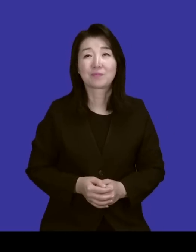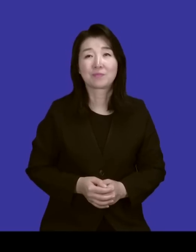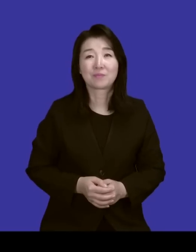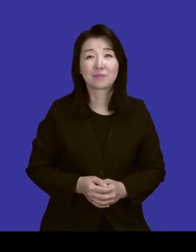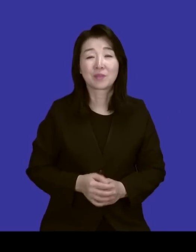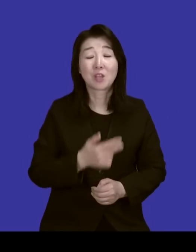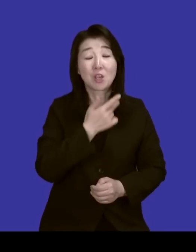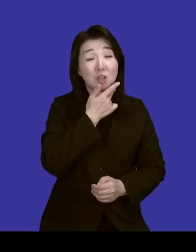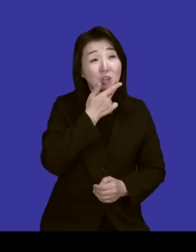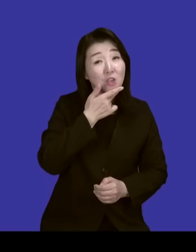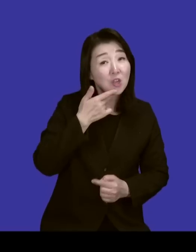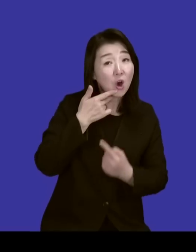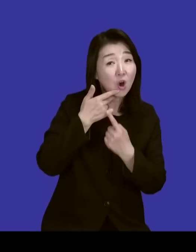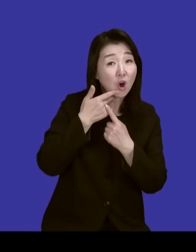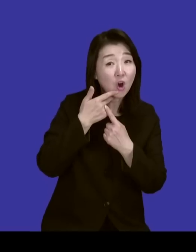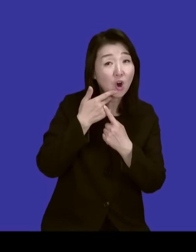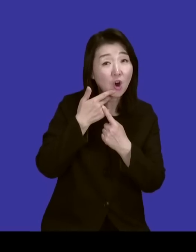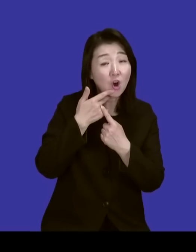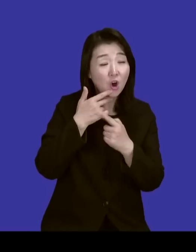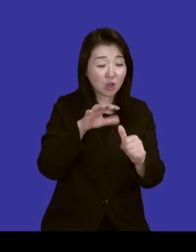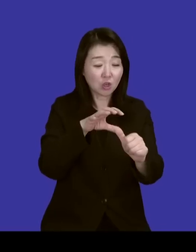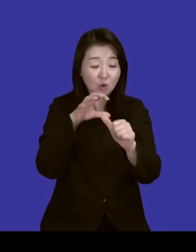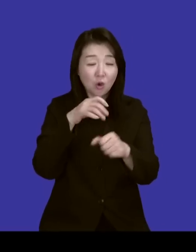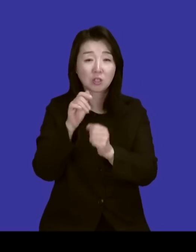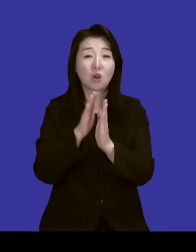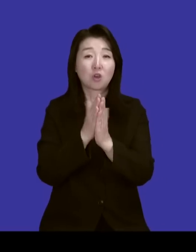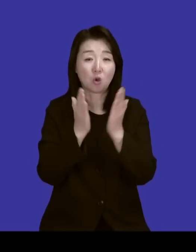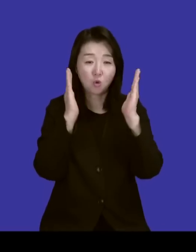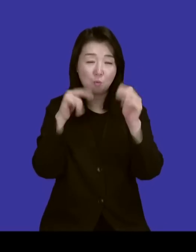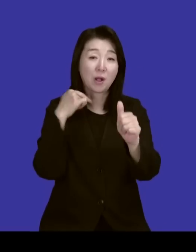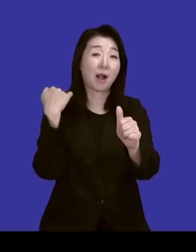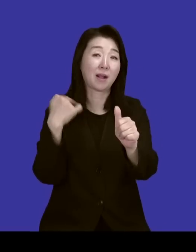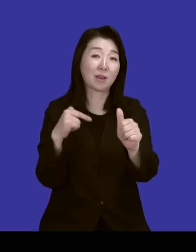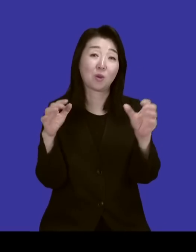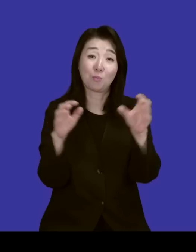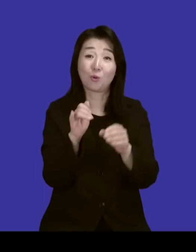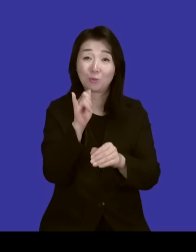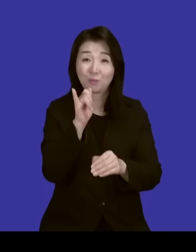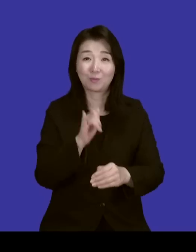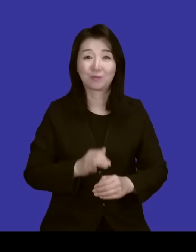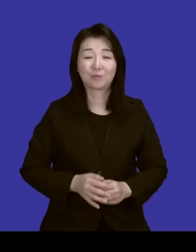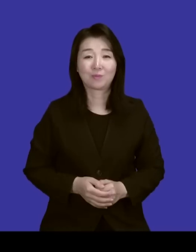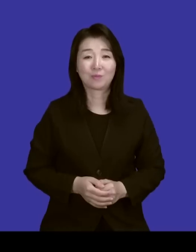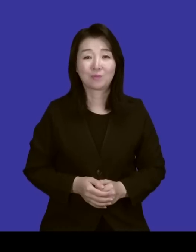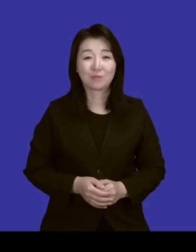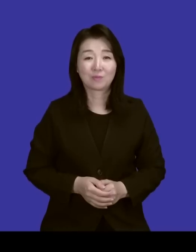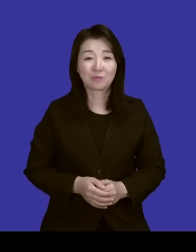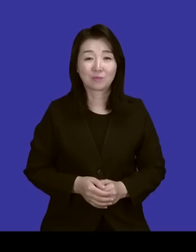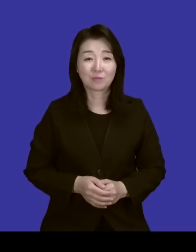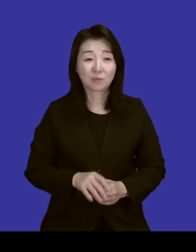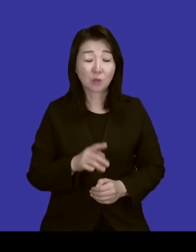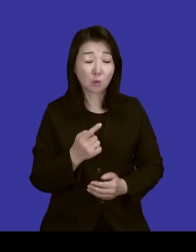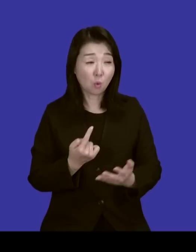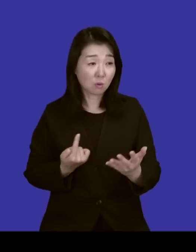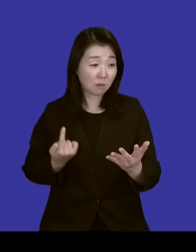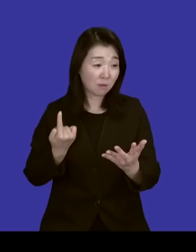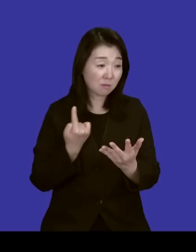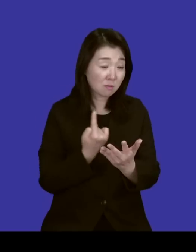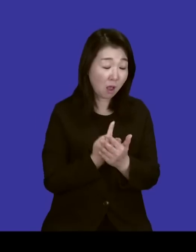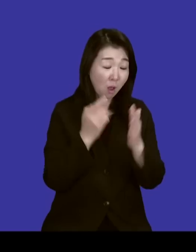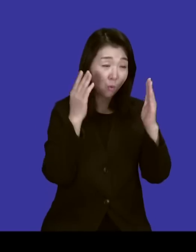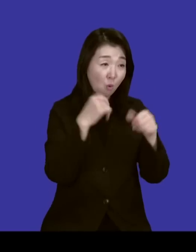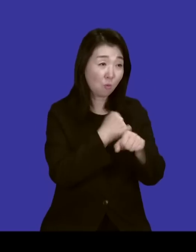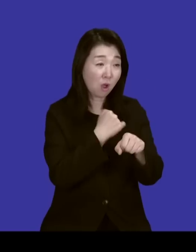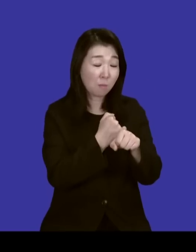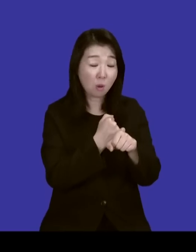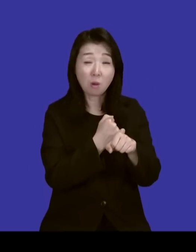영어로 성경을 공부하고 가르치는 예. 그런 모임이 있었는데 거기 나가서 영어 공부하면 뭐 대학 입시에도